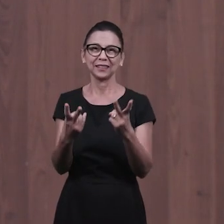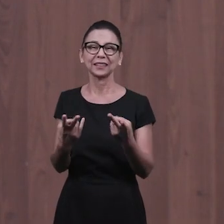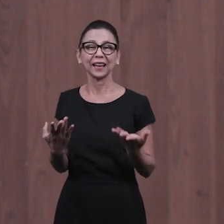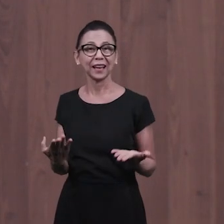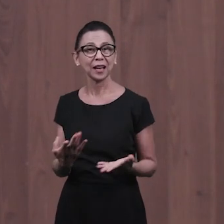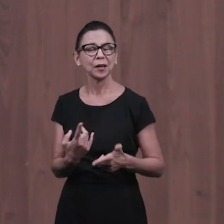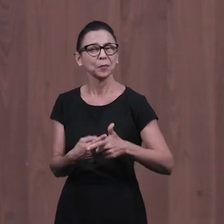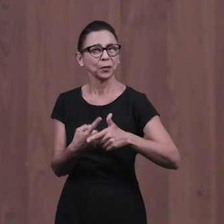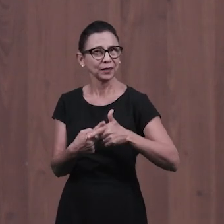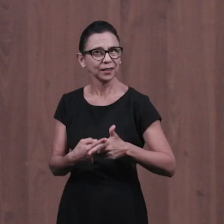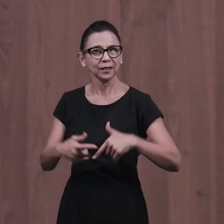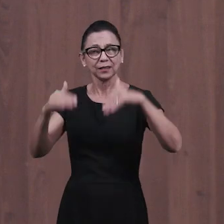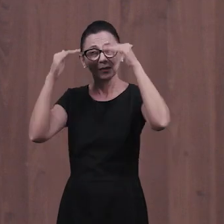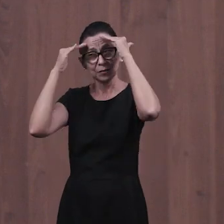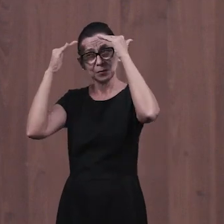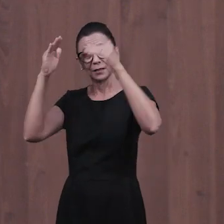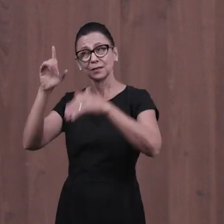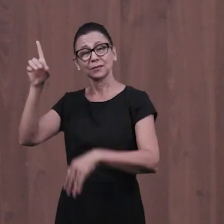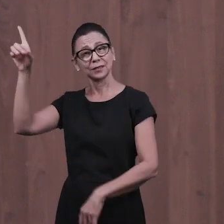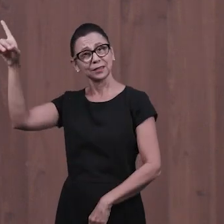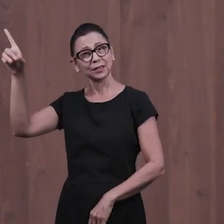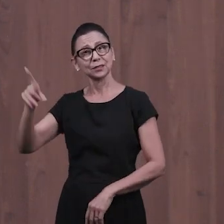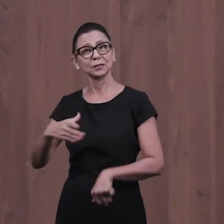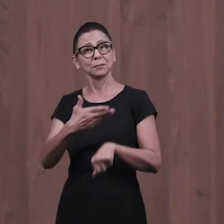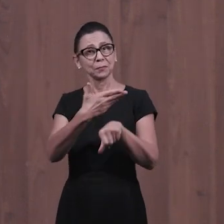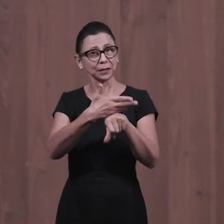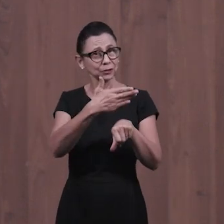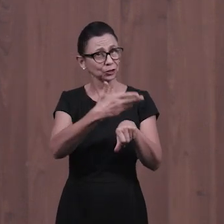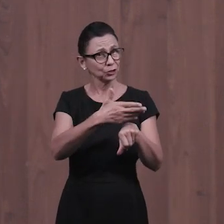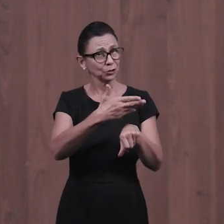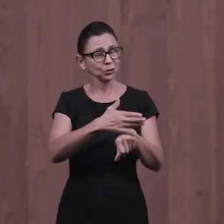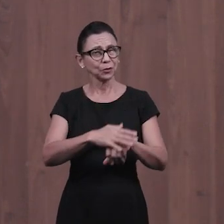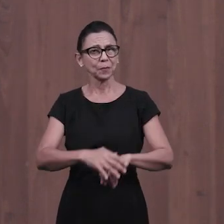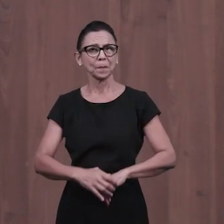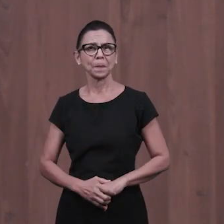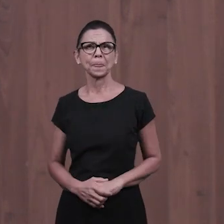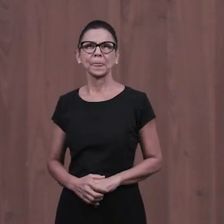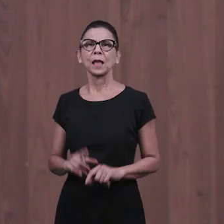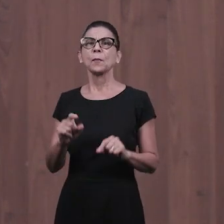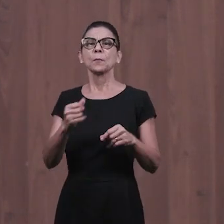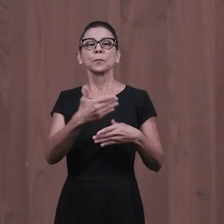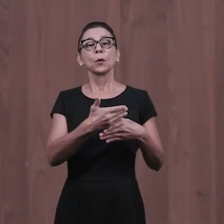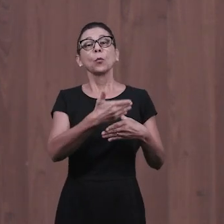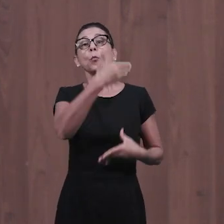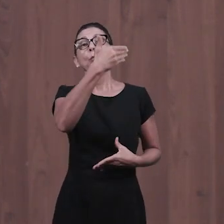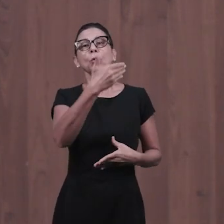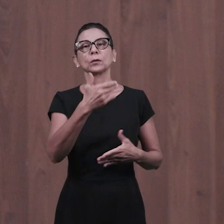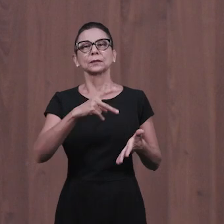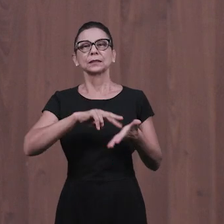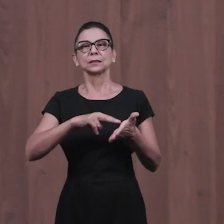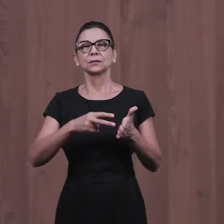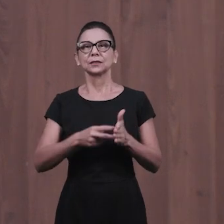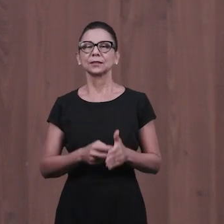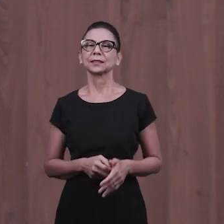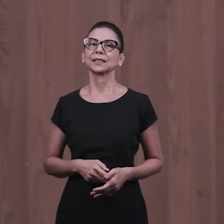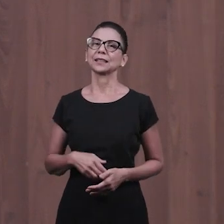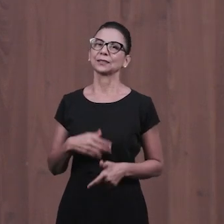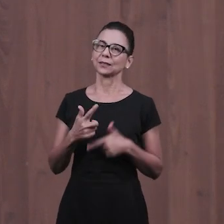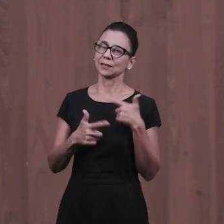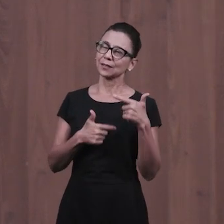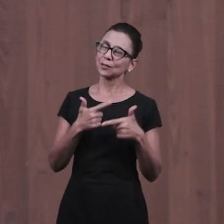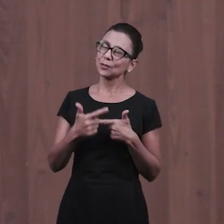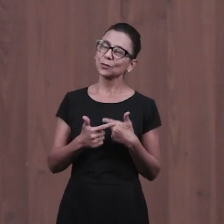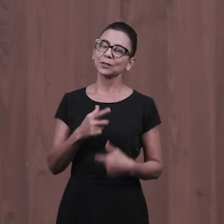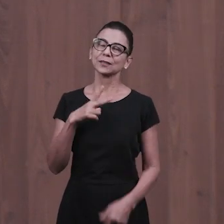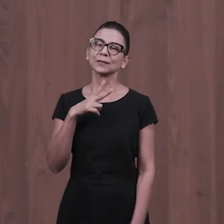entendu la voix du Seigneur et a mis tout en pratique. Mais c'est quoi ces murailles pour nous? Nos difficultés,